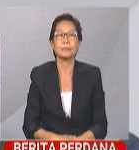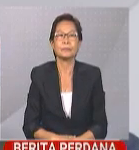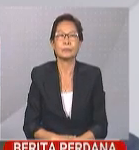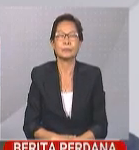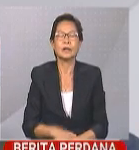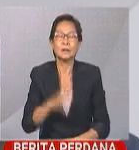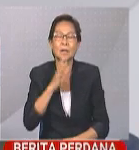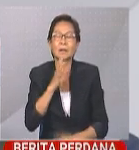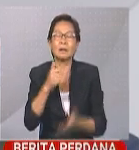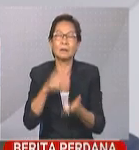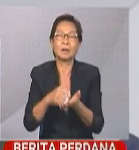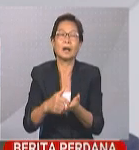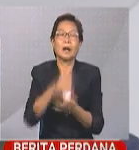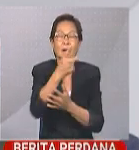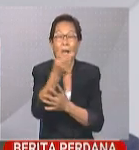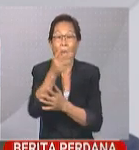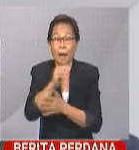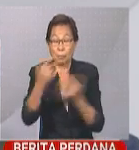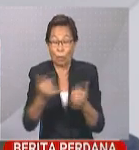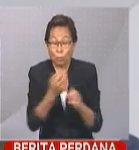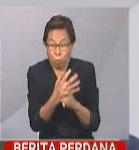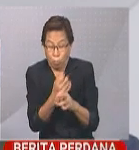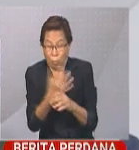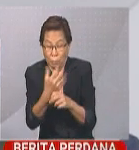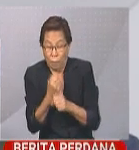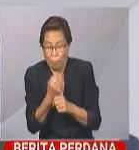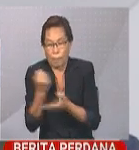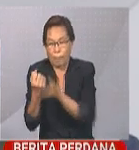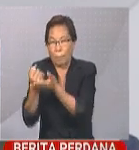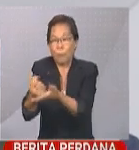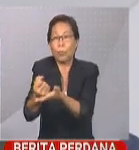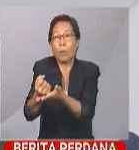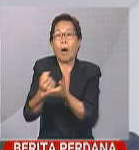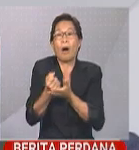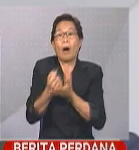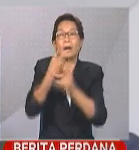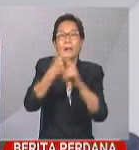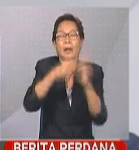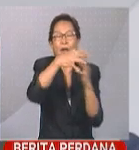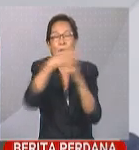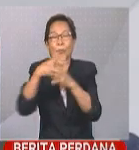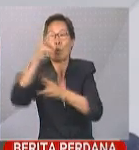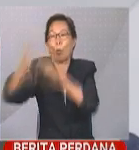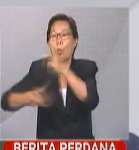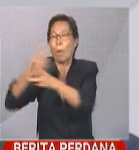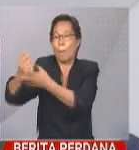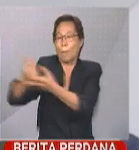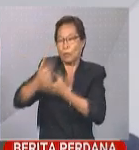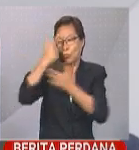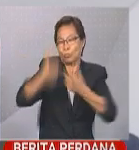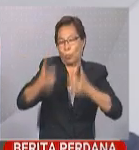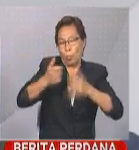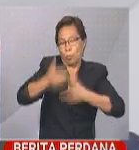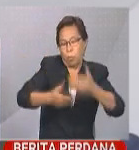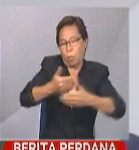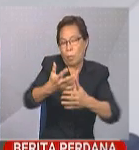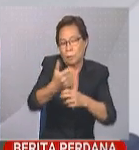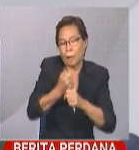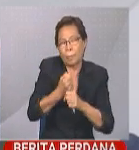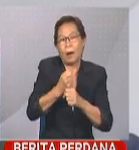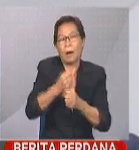Hai hujannya lagi kirim juga sedang berusaha mendapatkan bantuan dari pada badan Robby dunia untuk mempercepat proses